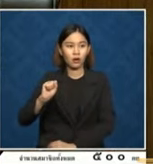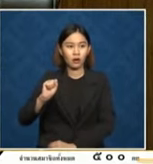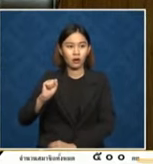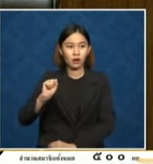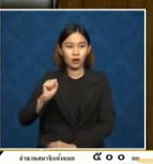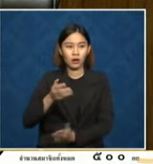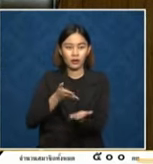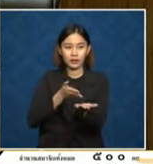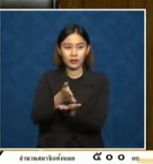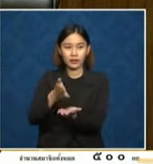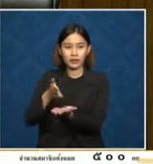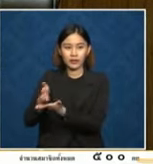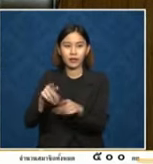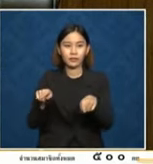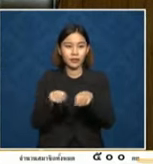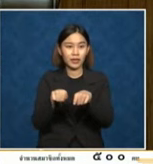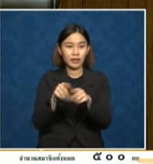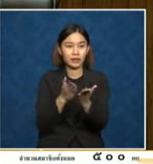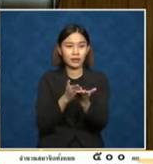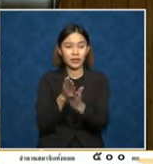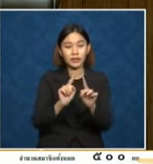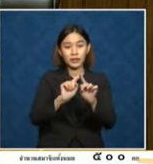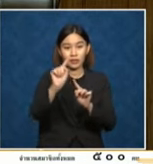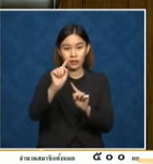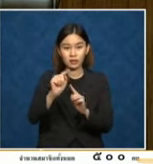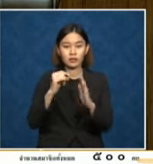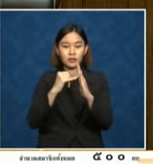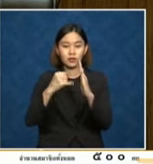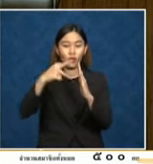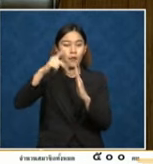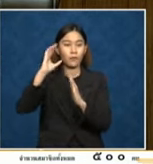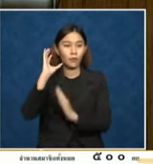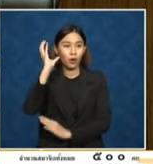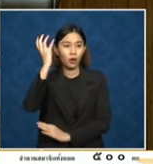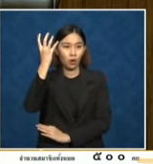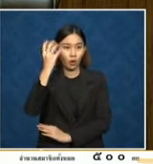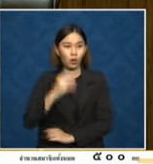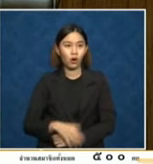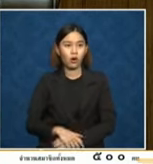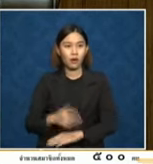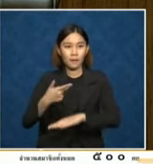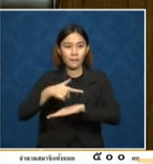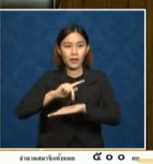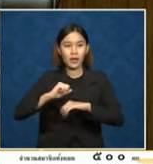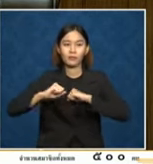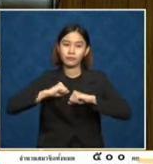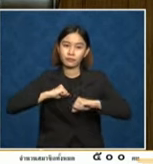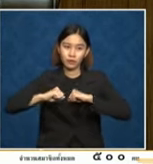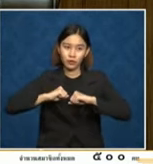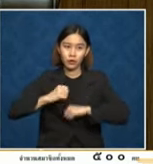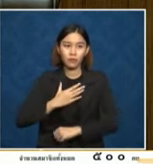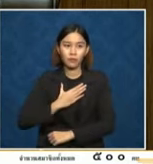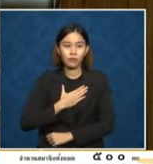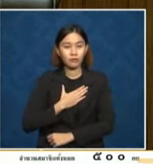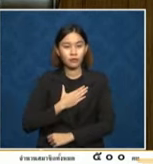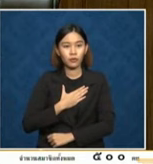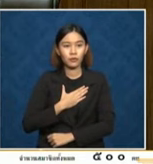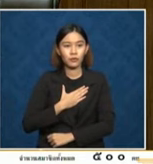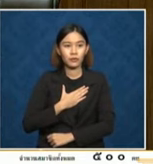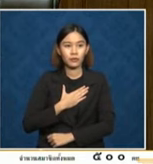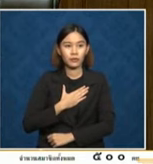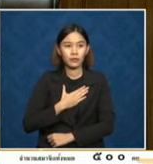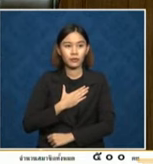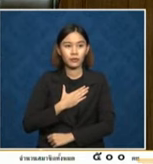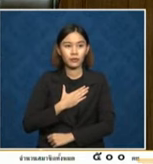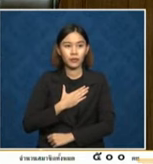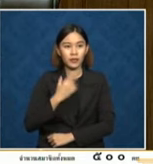แบ่งเขตเลือกตั้งเขตที่1จังหวัดพิษณุโลกท่านประธานเป็นคนหนุ่มผมนิยมท่านประธานฮะไม่ทราบว่าท่าน